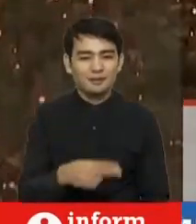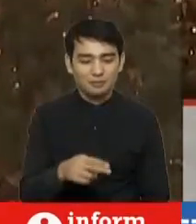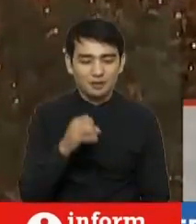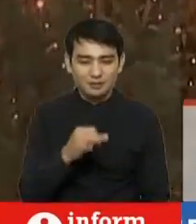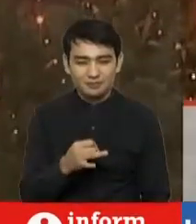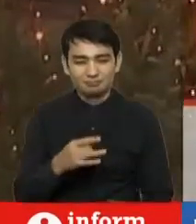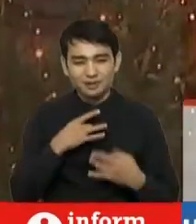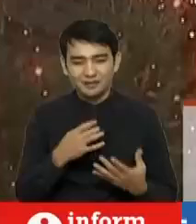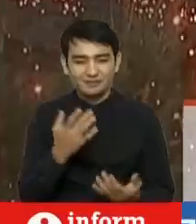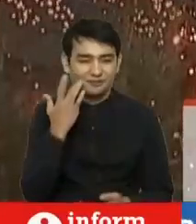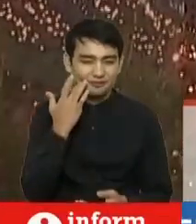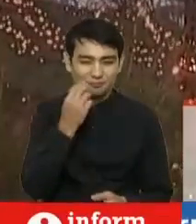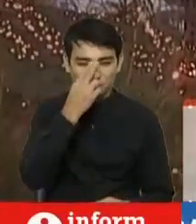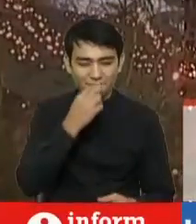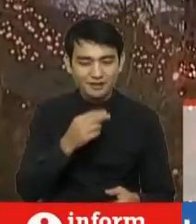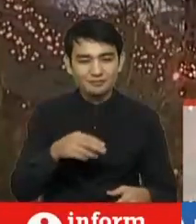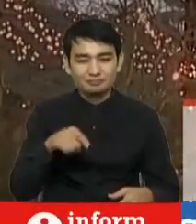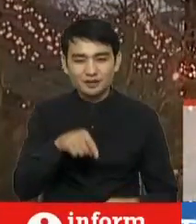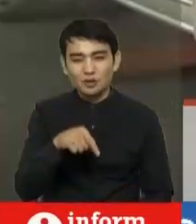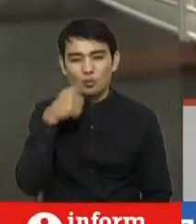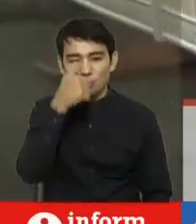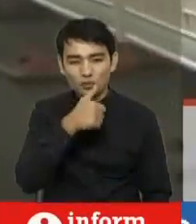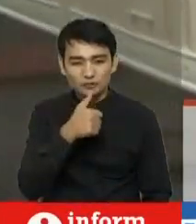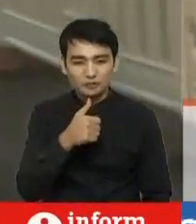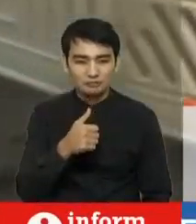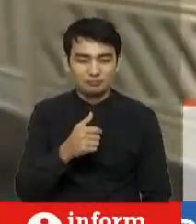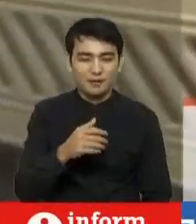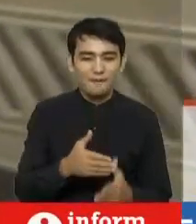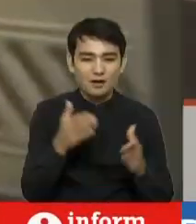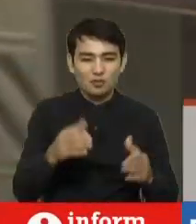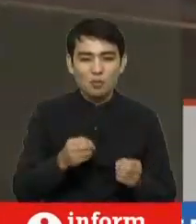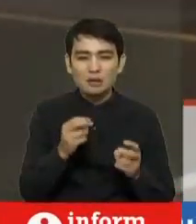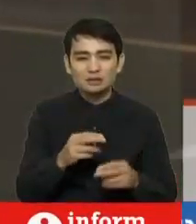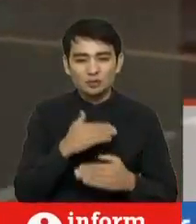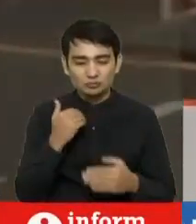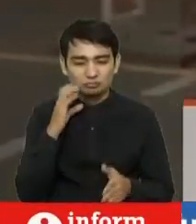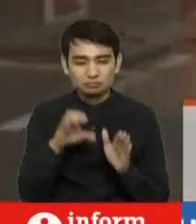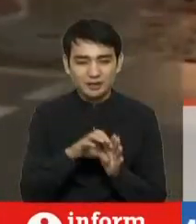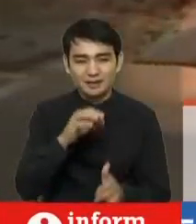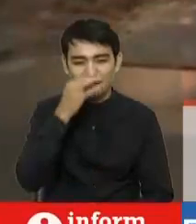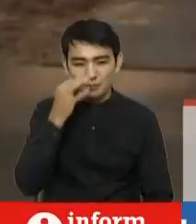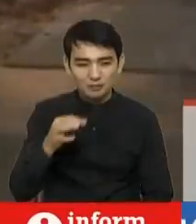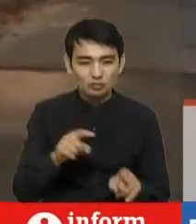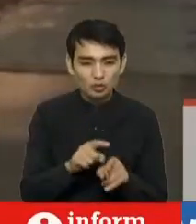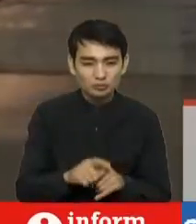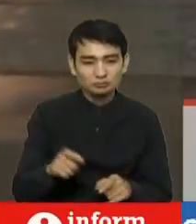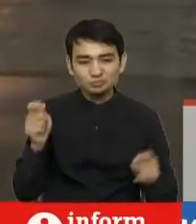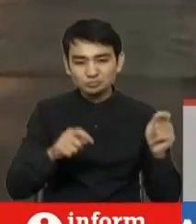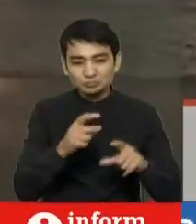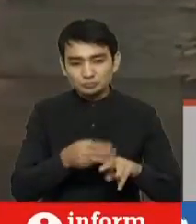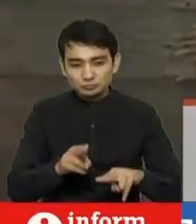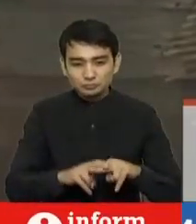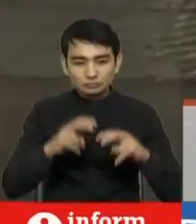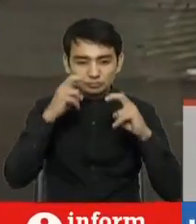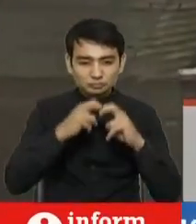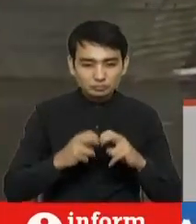традиционные ярмарки и народные гуляния в этом году проходят в условиях повышенной безопасности так в Германии прихожан обыскивают на входе